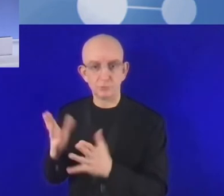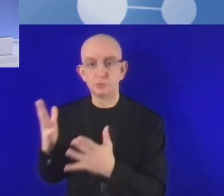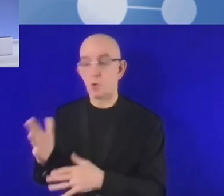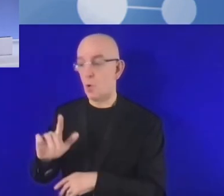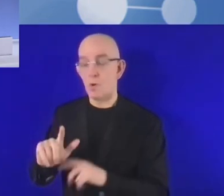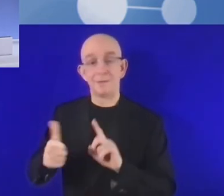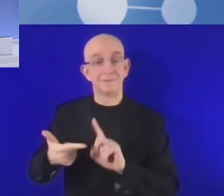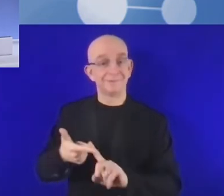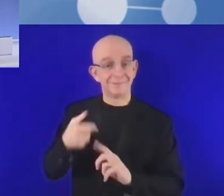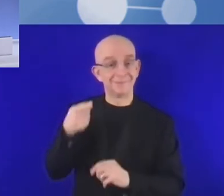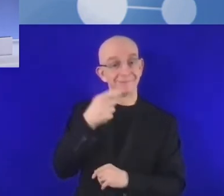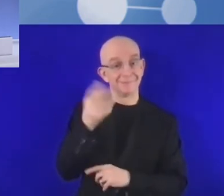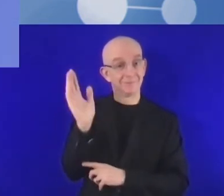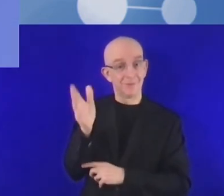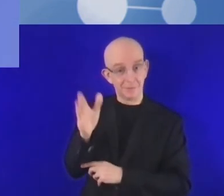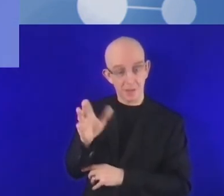请